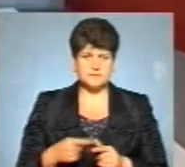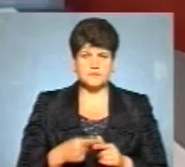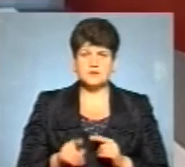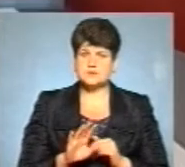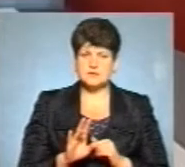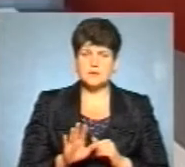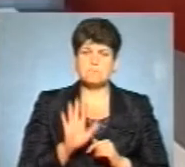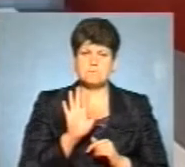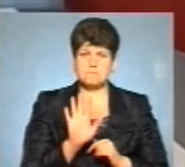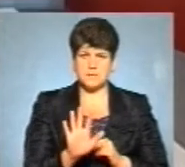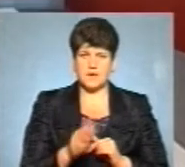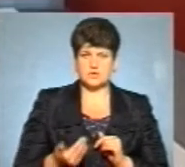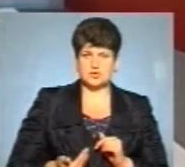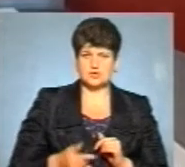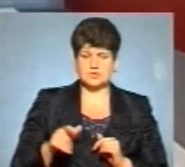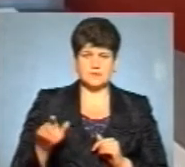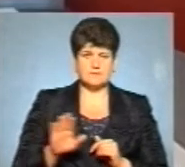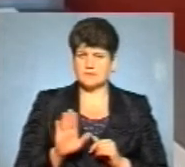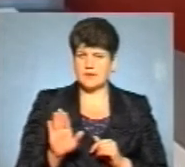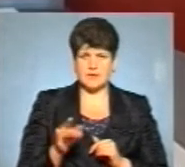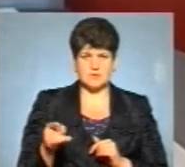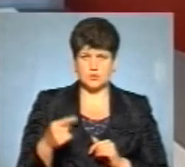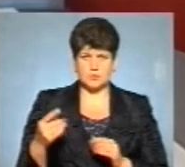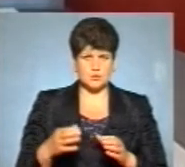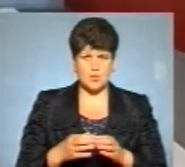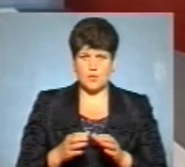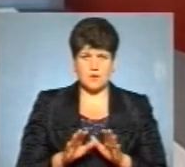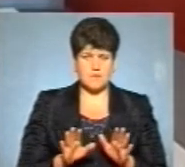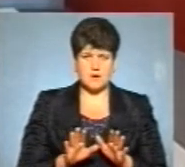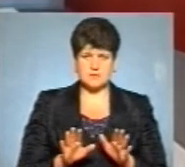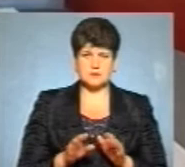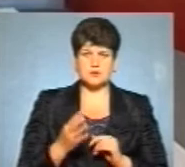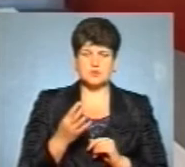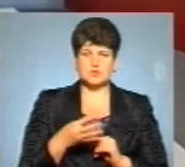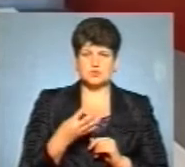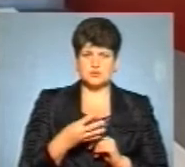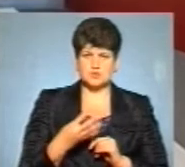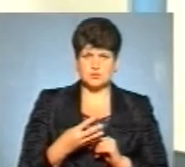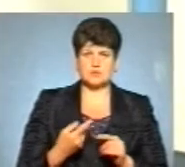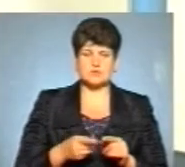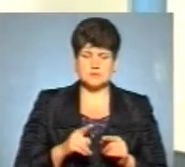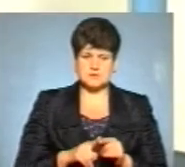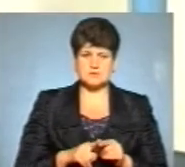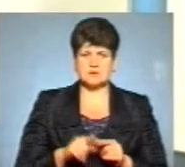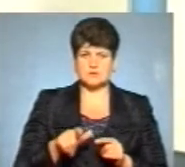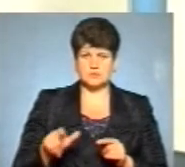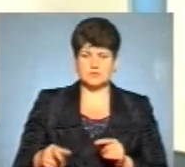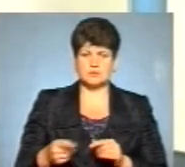5 жителів не тернопільської громади і 40 мешканців тернопільської